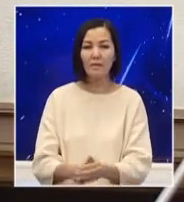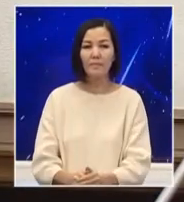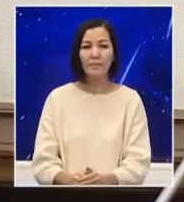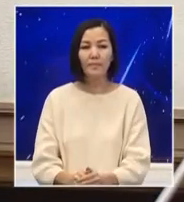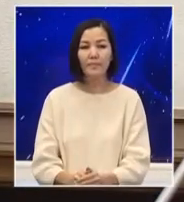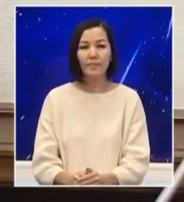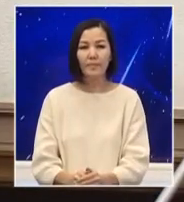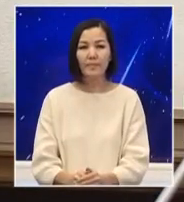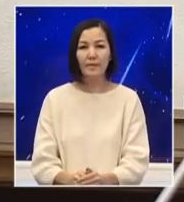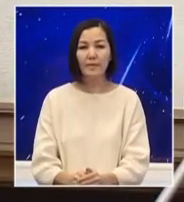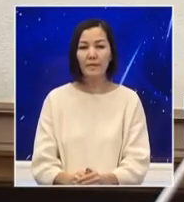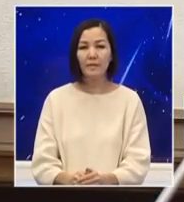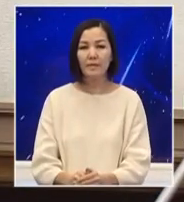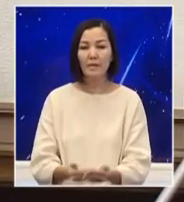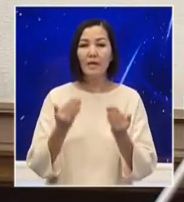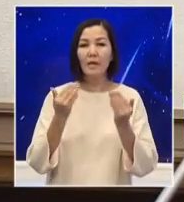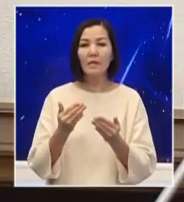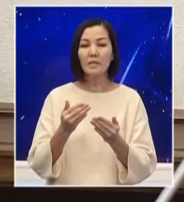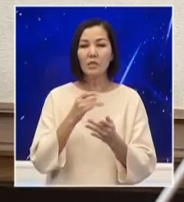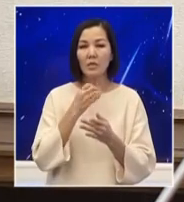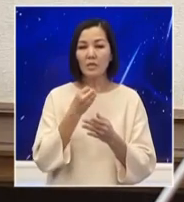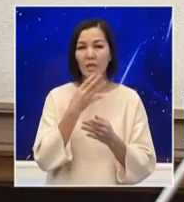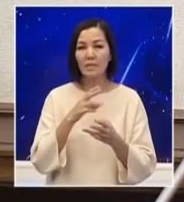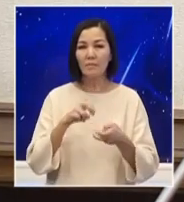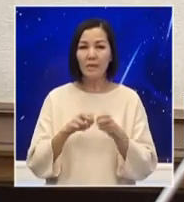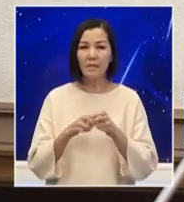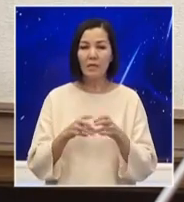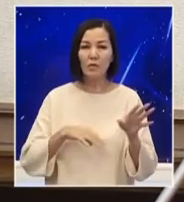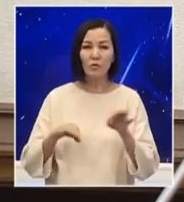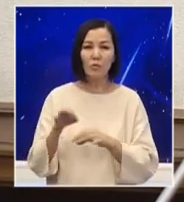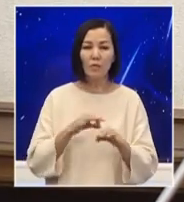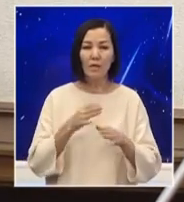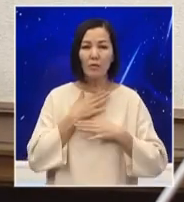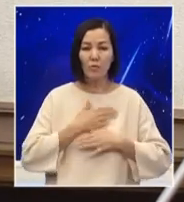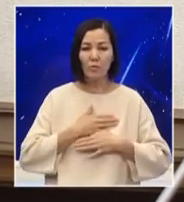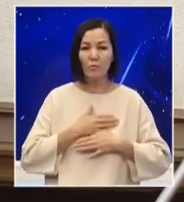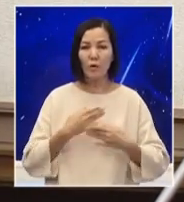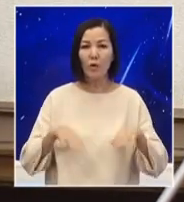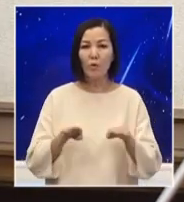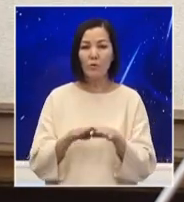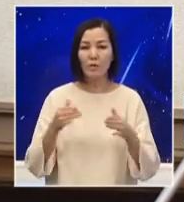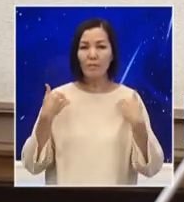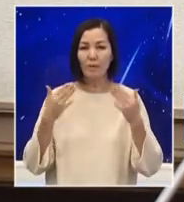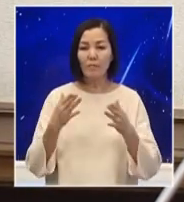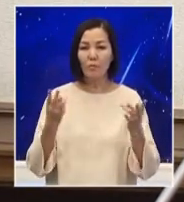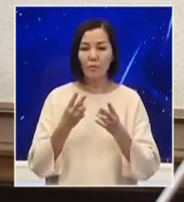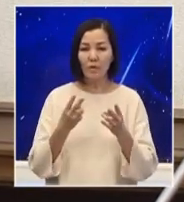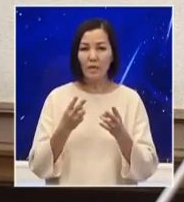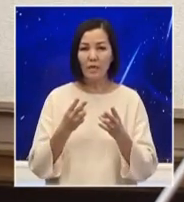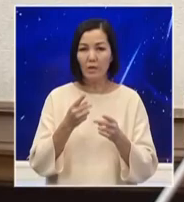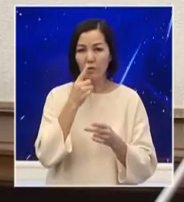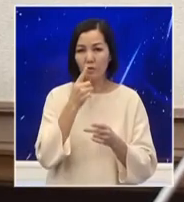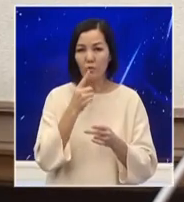Вопрос хорошо поднимается, а там... Қазір жақсы мәселе көтеріліп отыр. Жобалар көңілгі қонымды. Осындай бастама ұсыныстар болу керек.